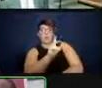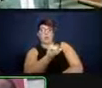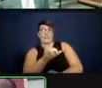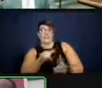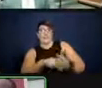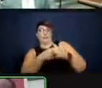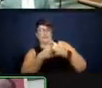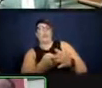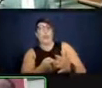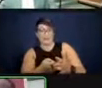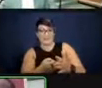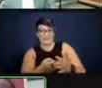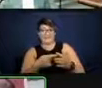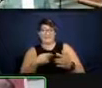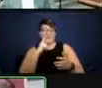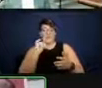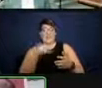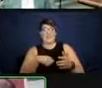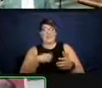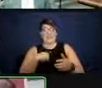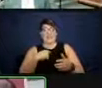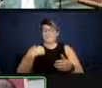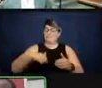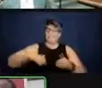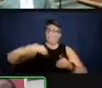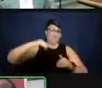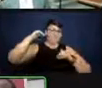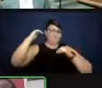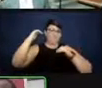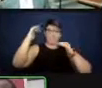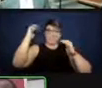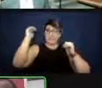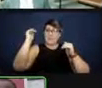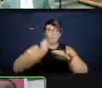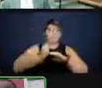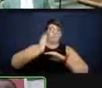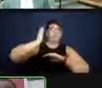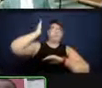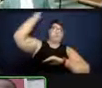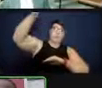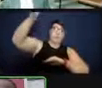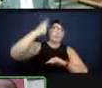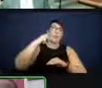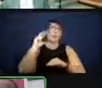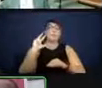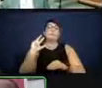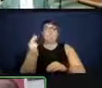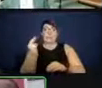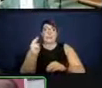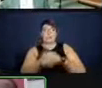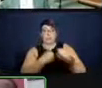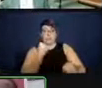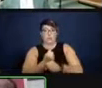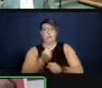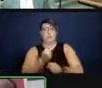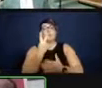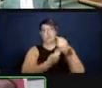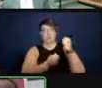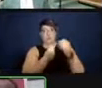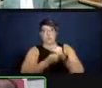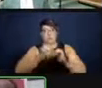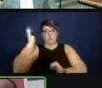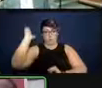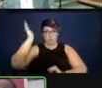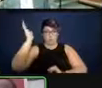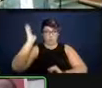ودكتور أليسون، تخطوا توقعاتي. كنت أتوقع من أن هذا الأمر سيستكمل